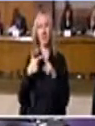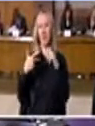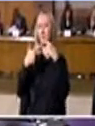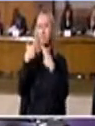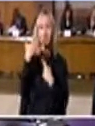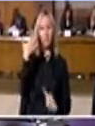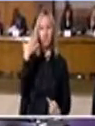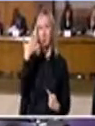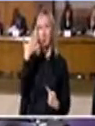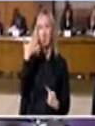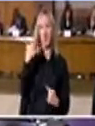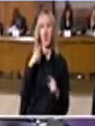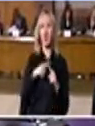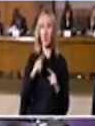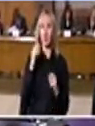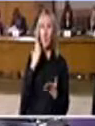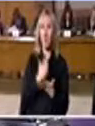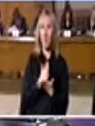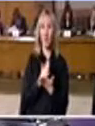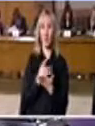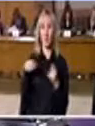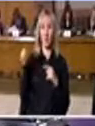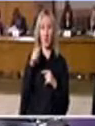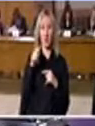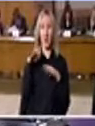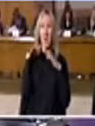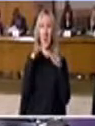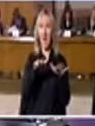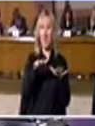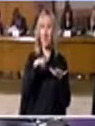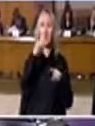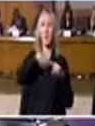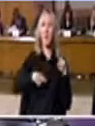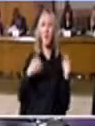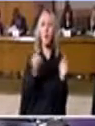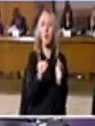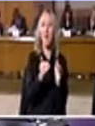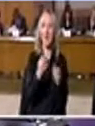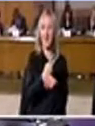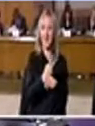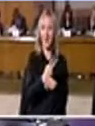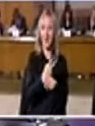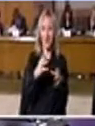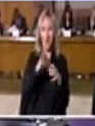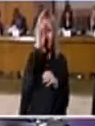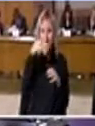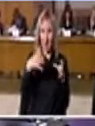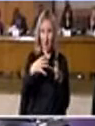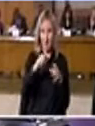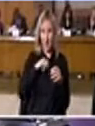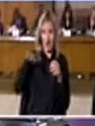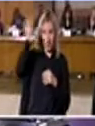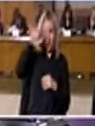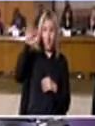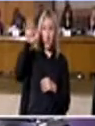mnogih drugih, jer smo upravo na primjeru napada na imovinu manjinskih zajednica, kojima govorila i